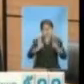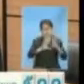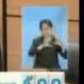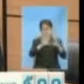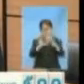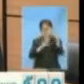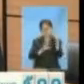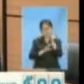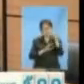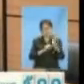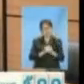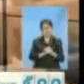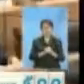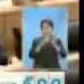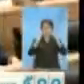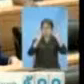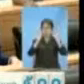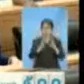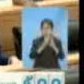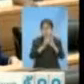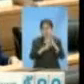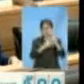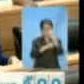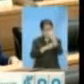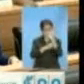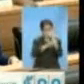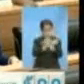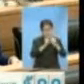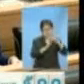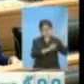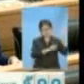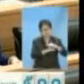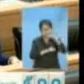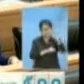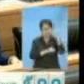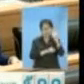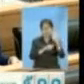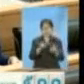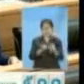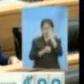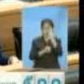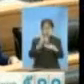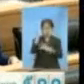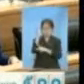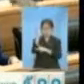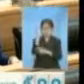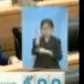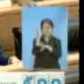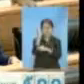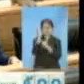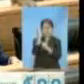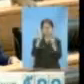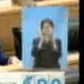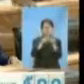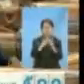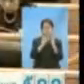ำนักท่องเที่ยวเข้ามาเดี๋ยวนี้ที่ภูเก็ตหรือที่สมุยเนี่ยที่นัก